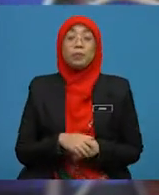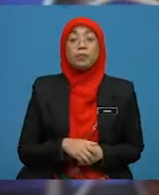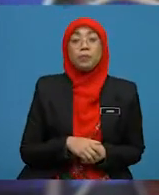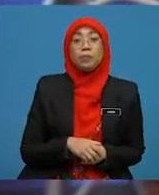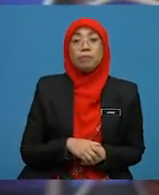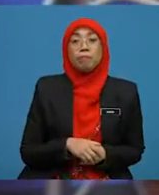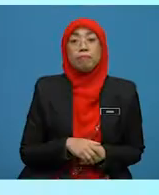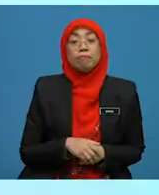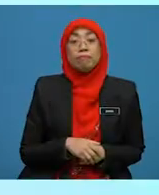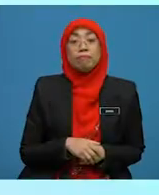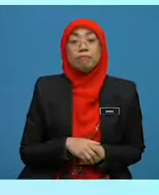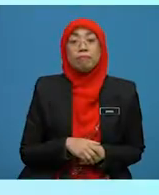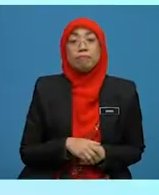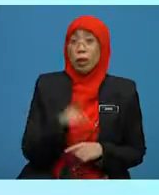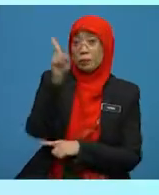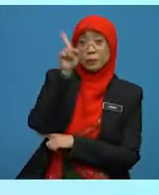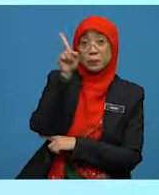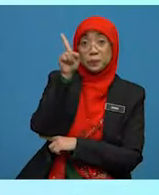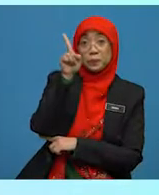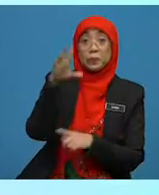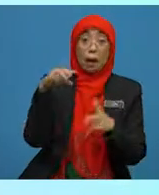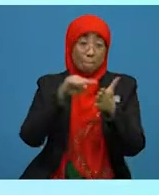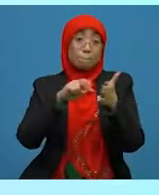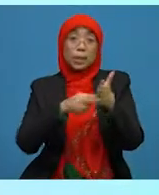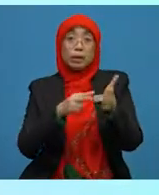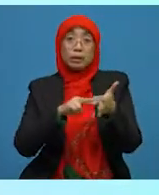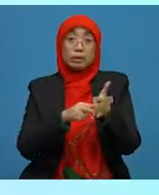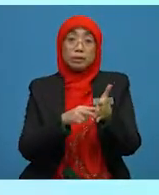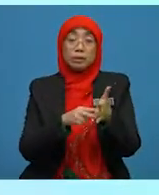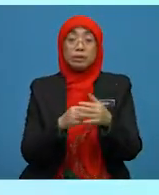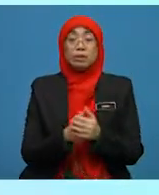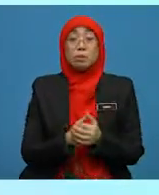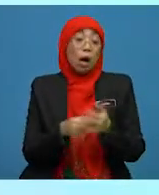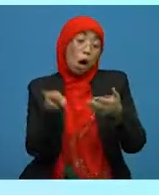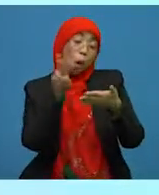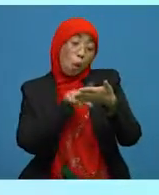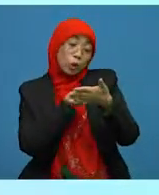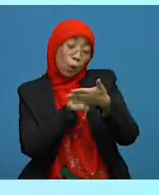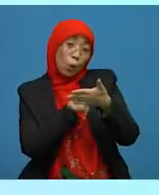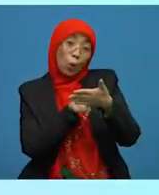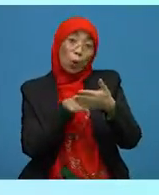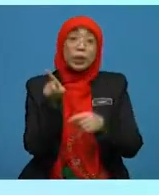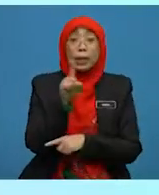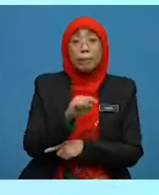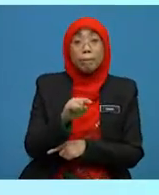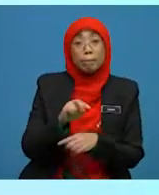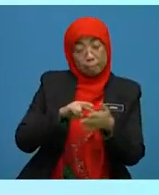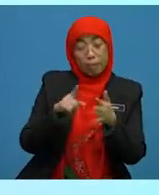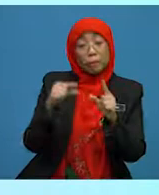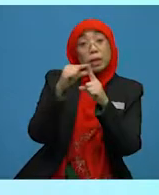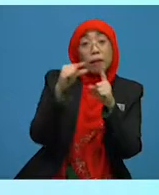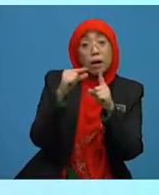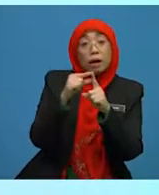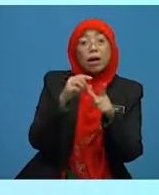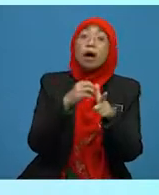Secara umumnya, makna denotatif dan makna konotatif merujuk kepada makna perkataan